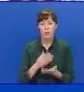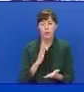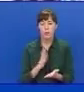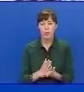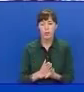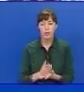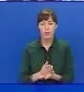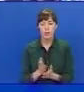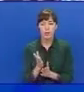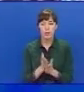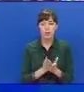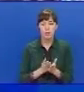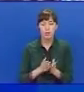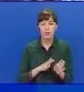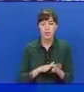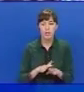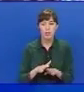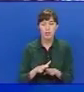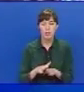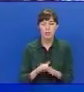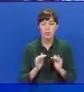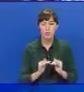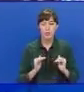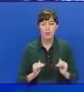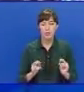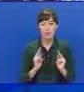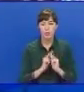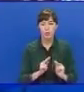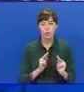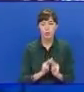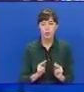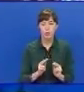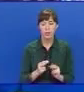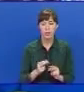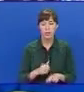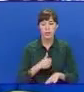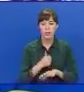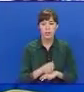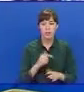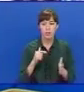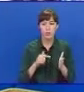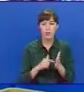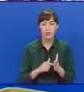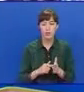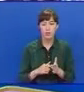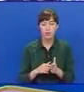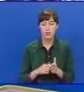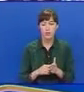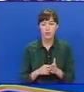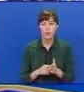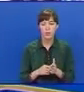осы қызметте істеп жатырмын. Балаларды оқытып, тәрбиелеу басты мақсатым, саналы ұрпақ